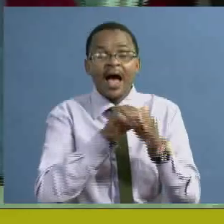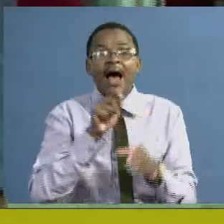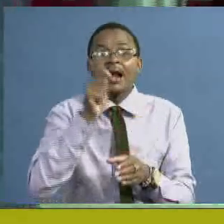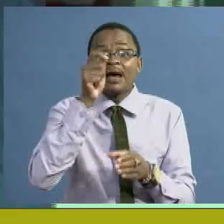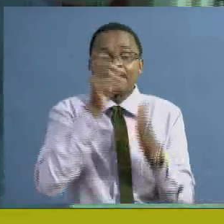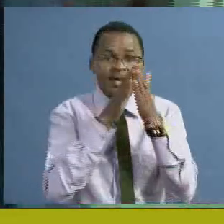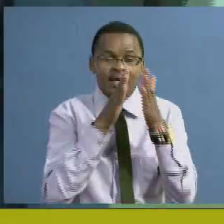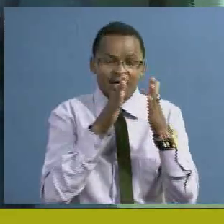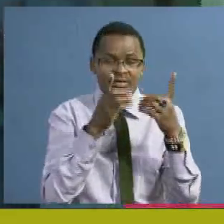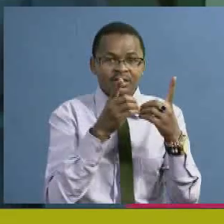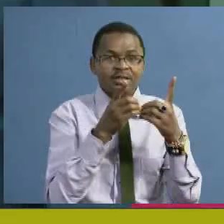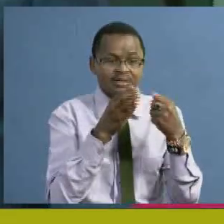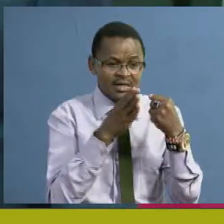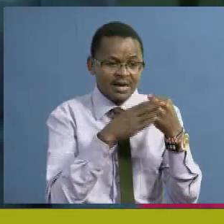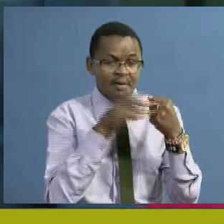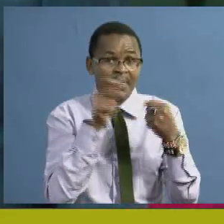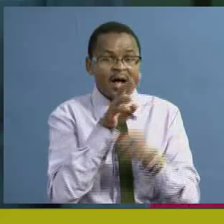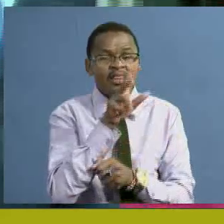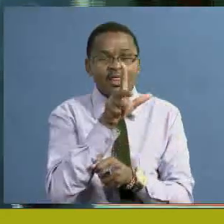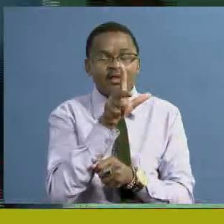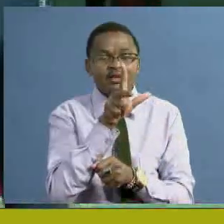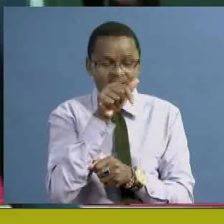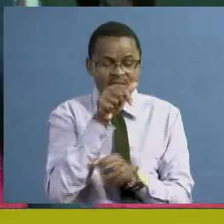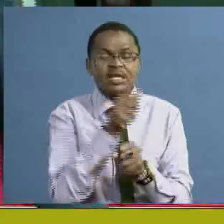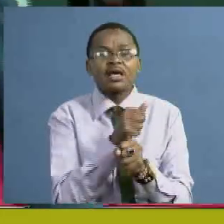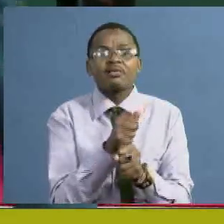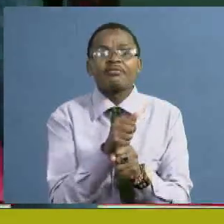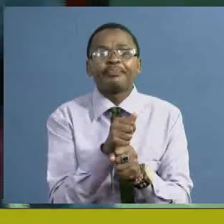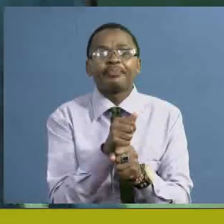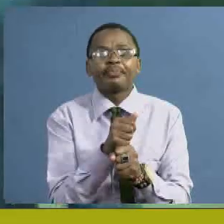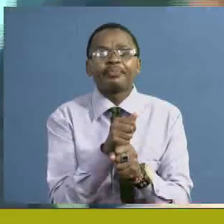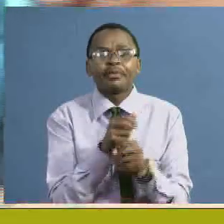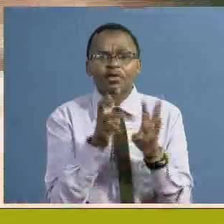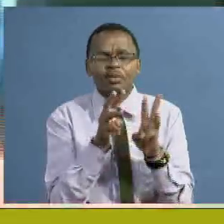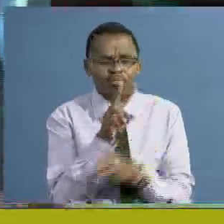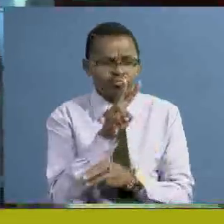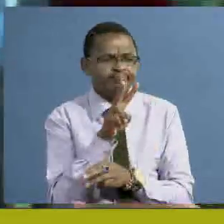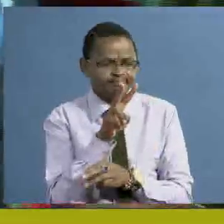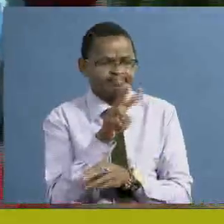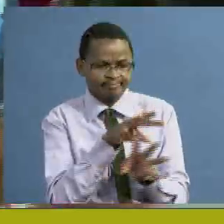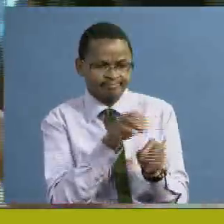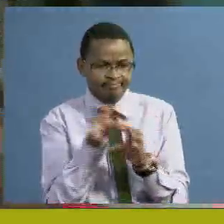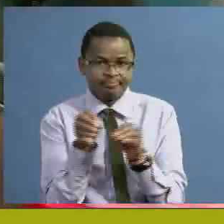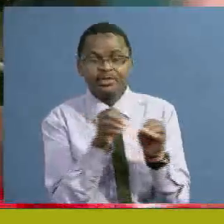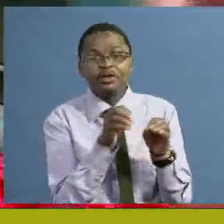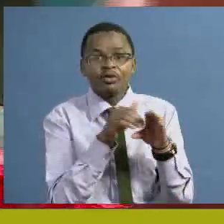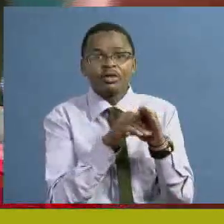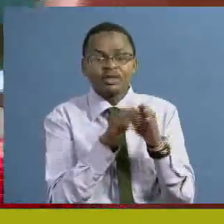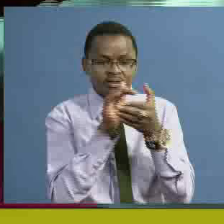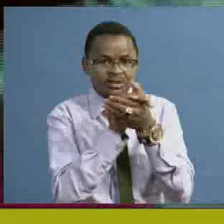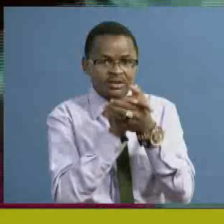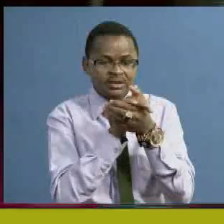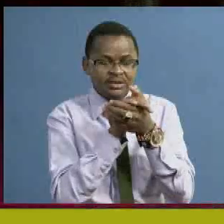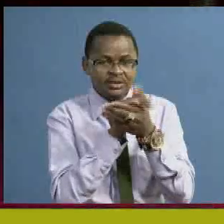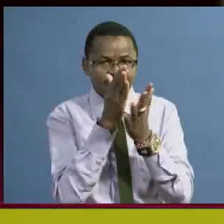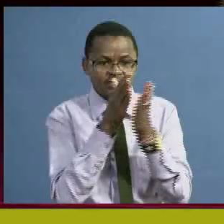Arambe tarehe 9 mwezi Machi mwaka huu. Hatua ya wawili hao iliyonuiwa kuleta ushikamano kati